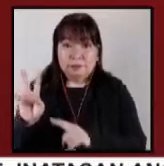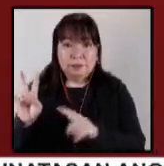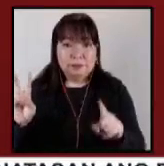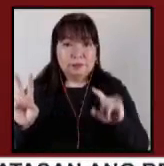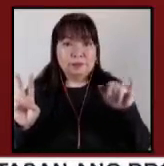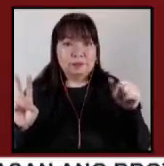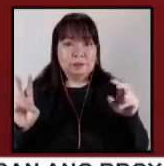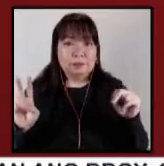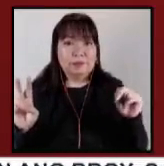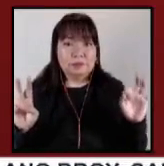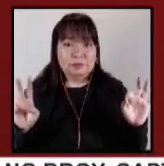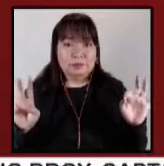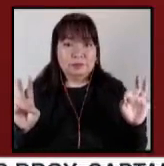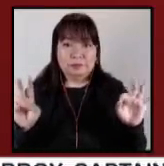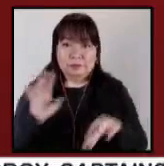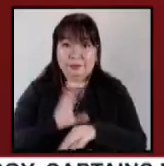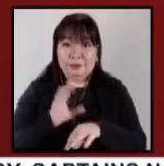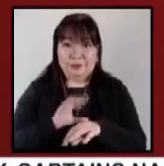ng Enero.